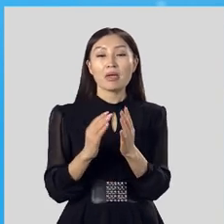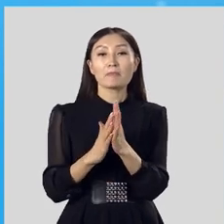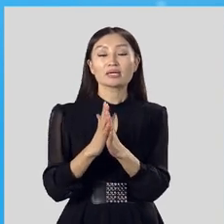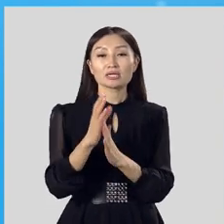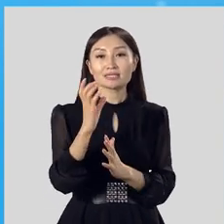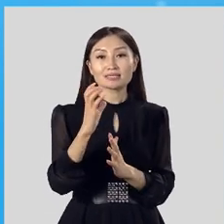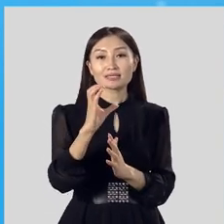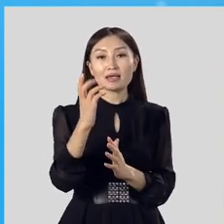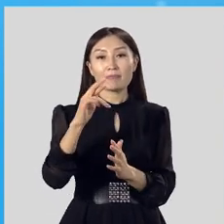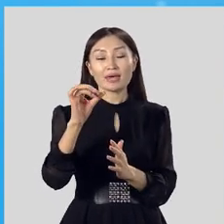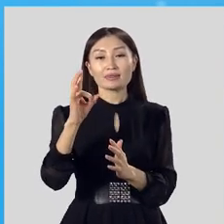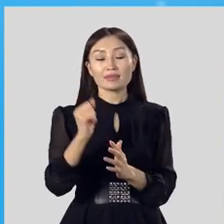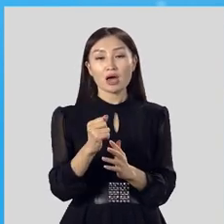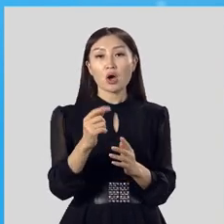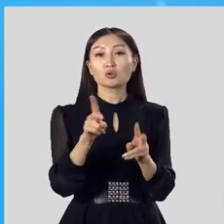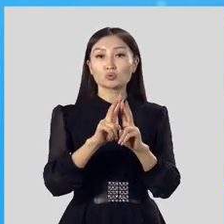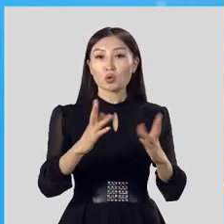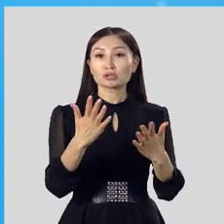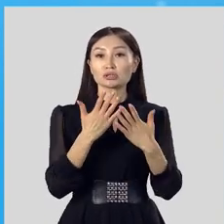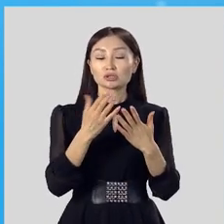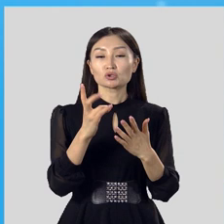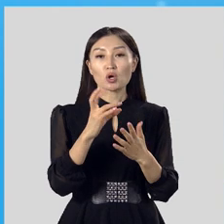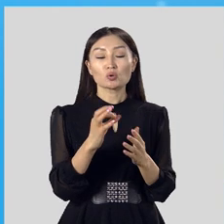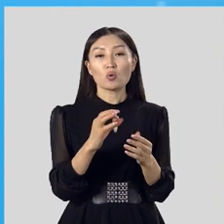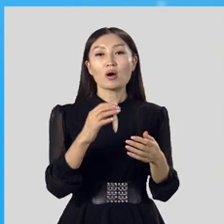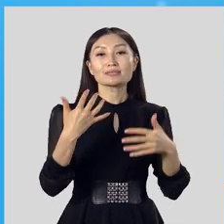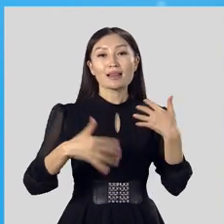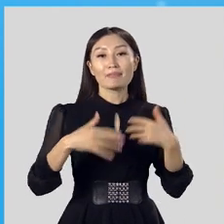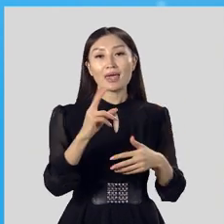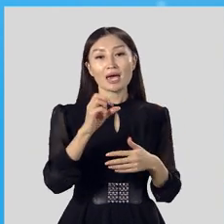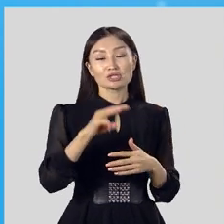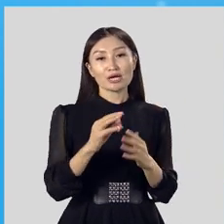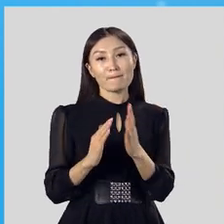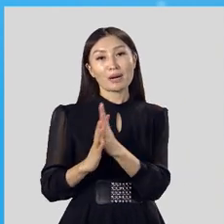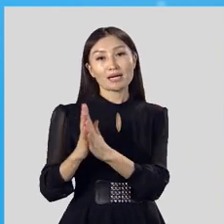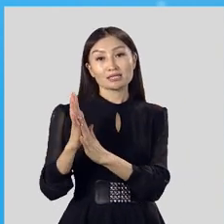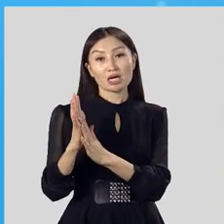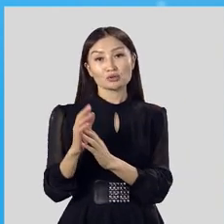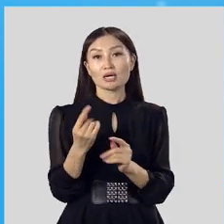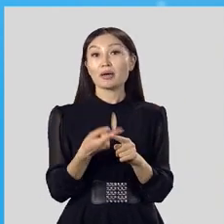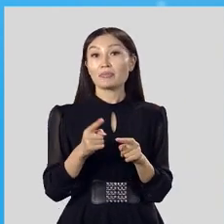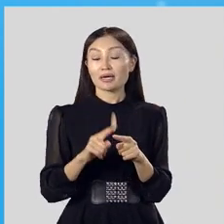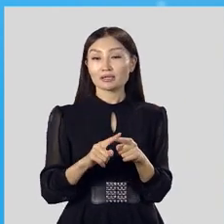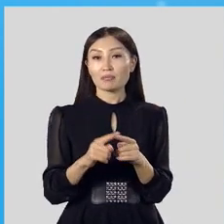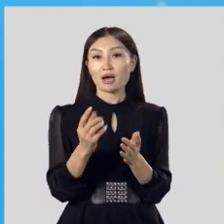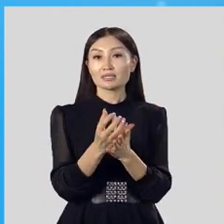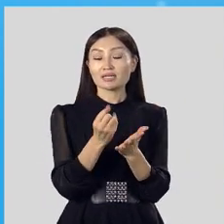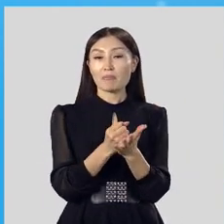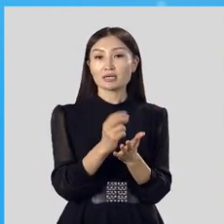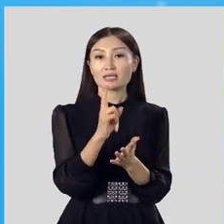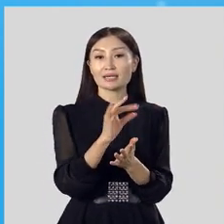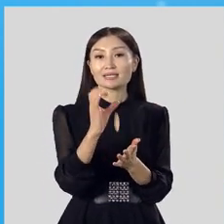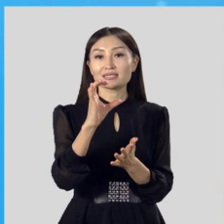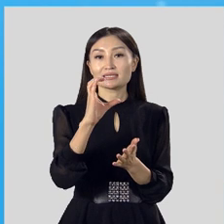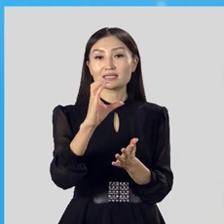Непрорастающие семена тоже дышат, но гораздо слабее, чем прорастающие, поэтому запас кислорода в